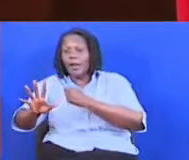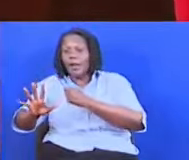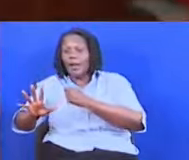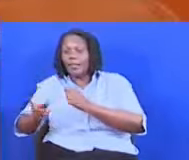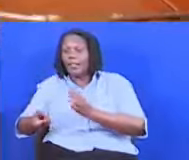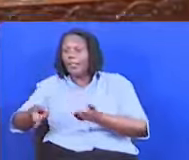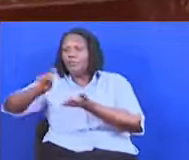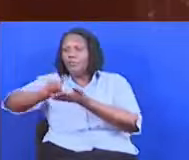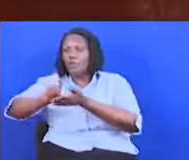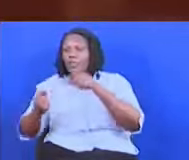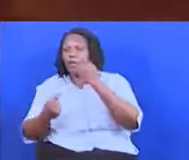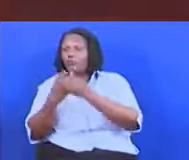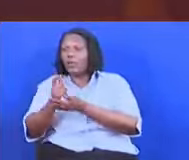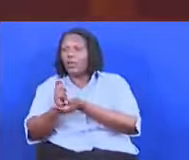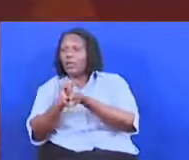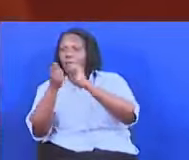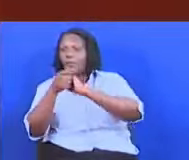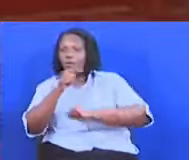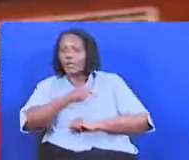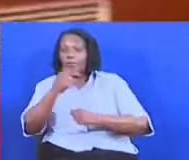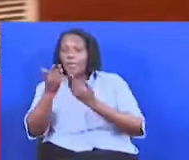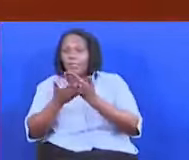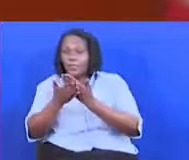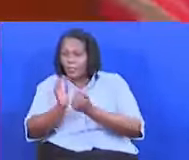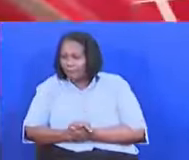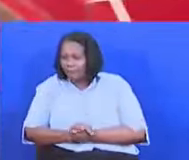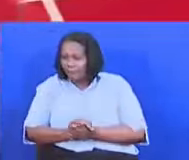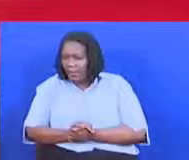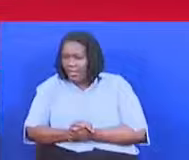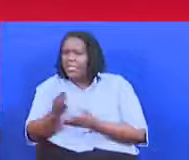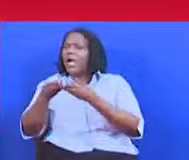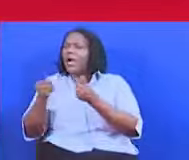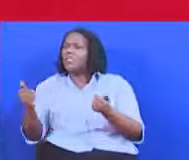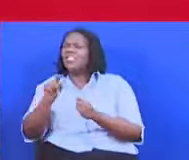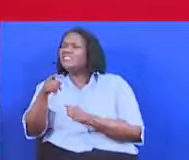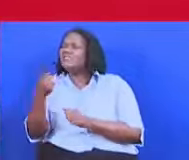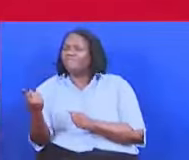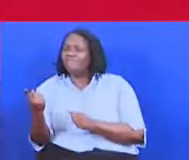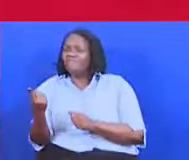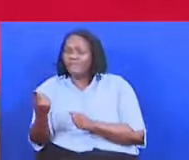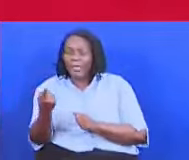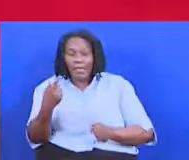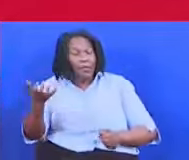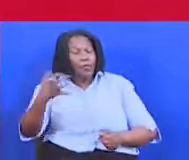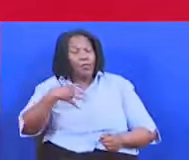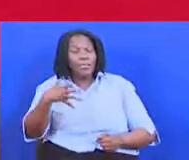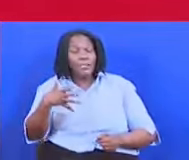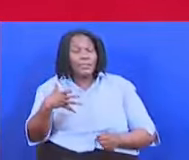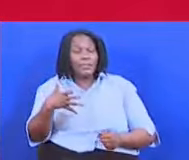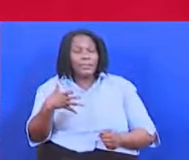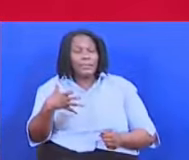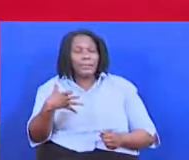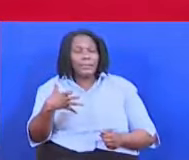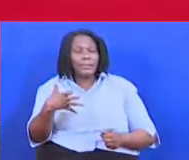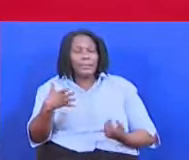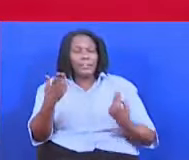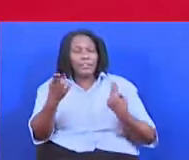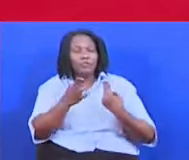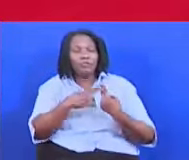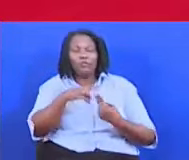nchi na nini athari zake? Waziri Dr. Seleman Jafo anajibu swali